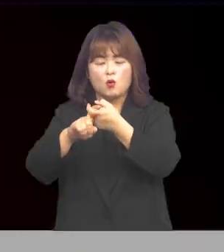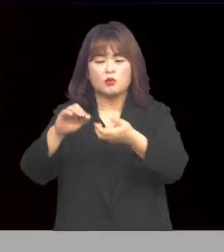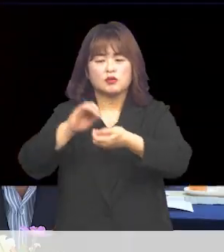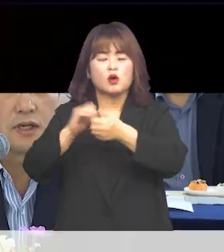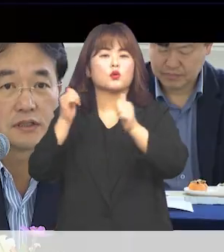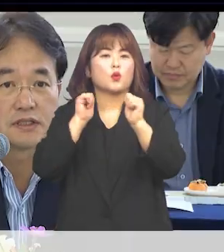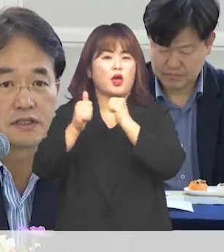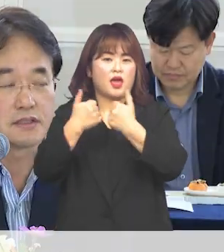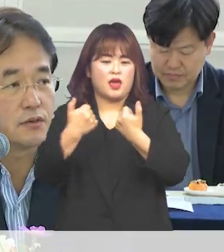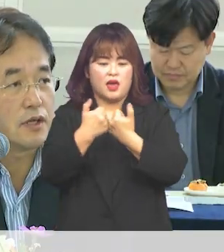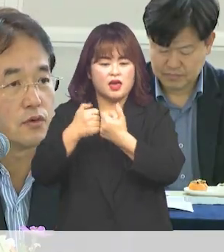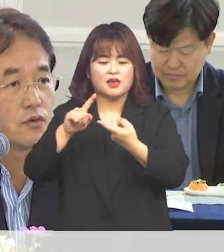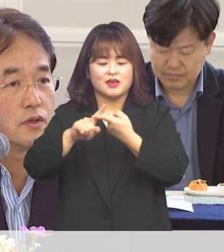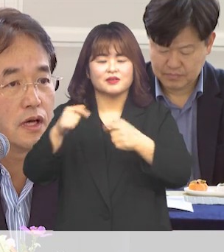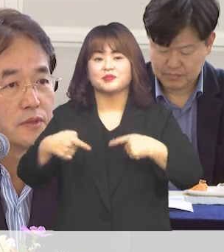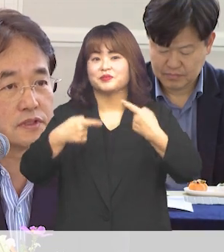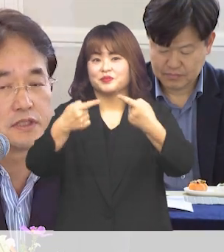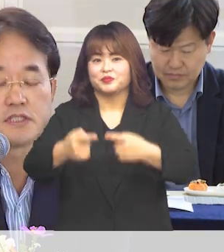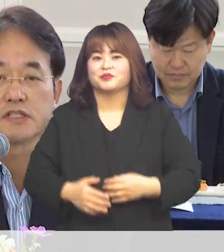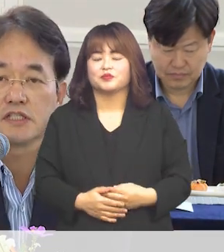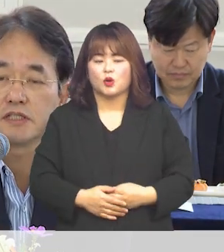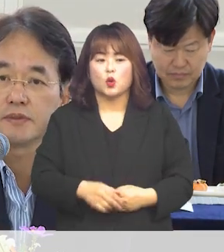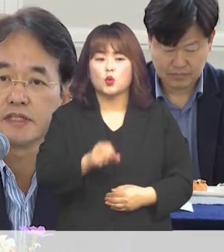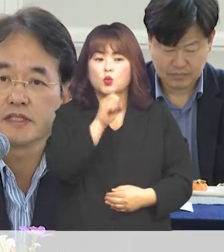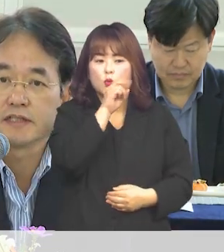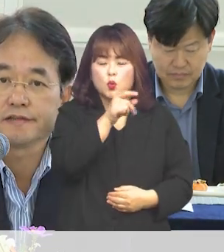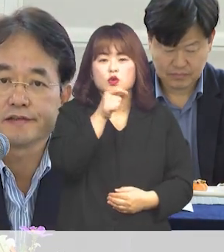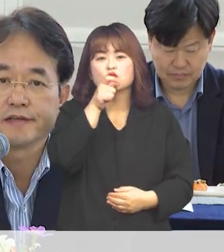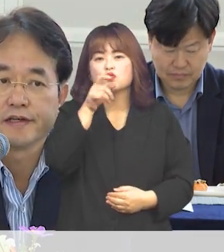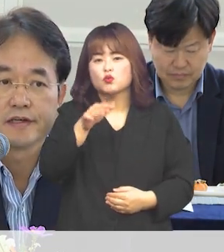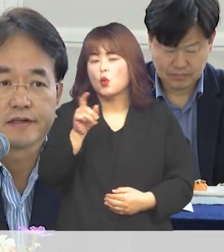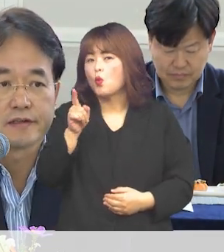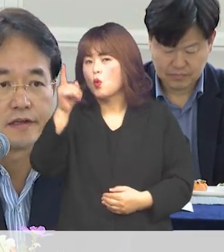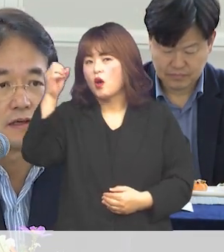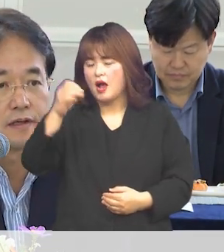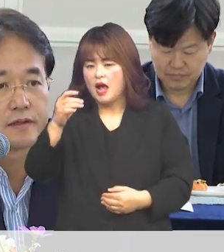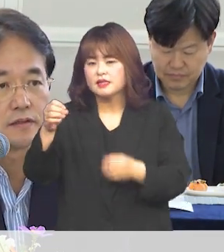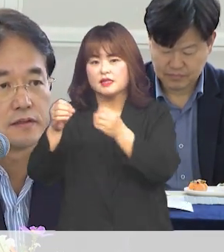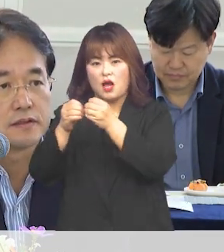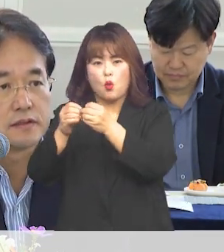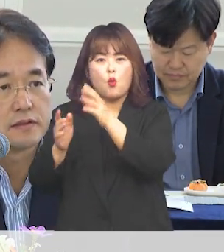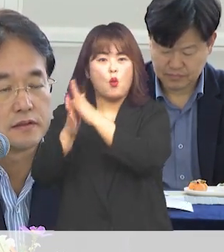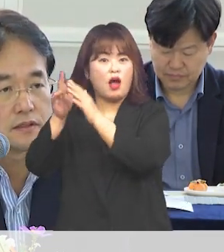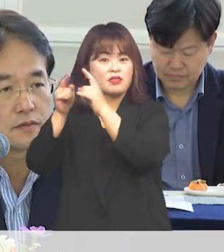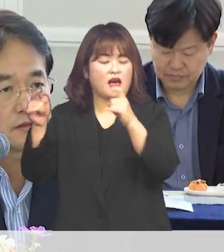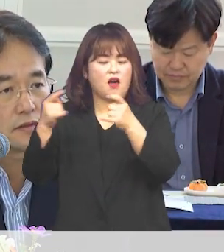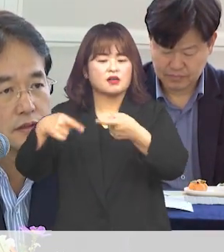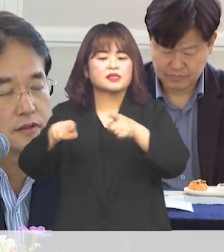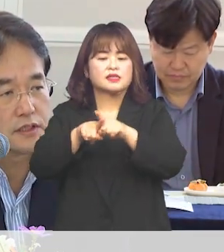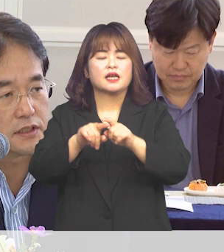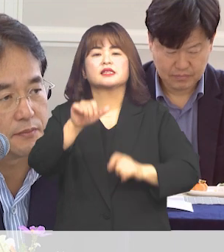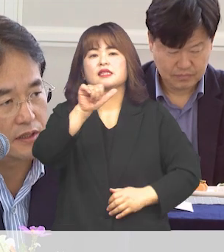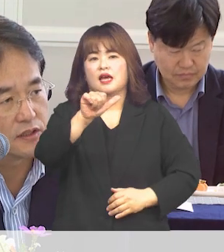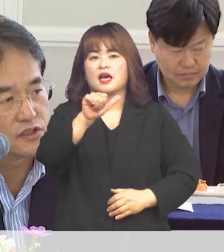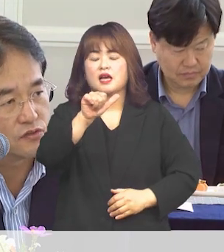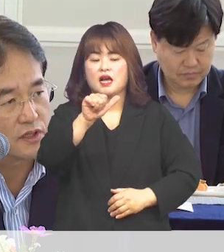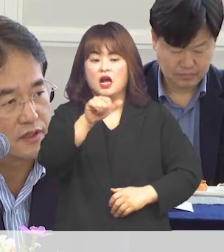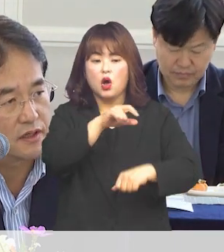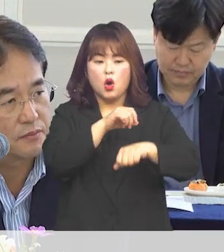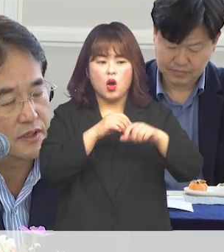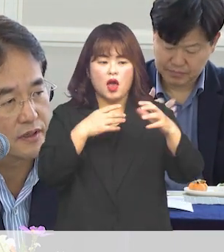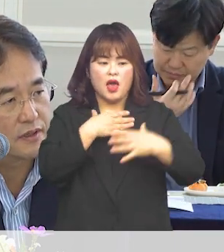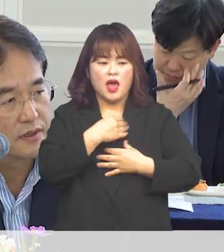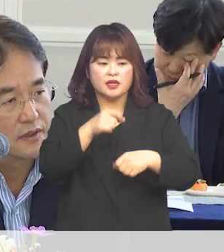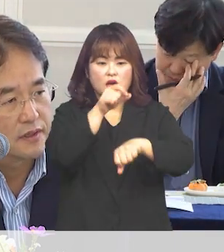참석했습니다. 이날 회의에서는 용인, 수원, 고양, 창원, 화성 등 5개 지방자치단체장이